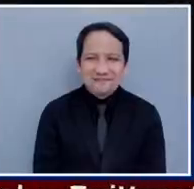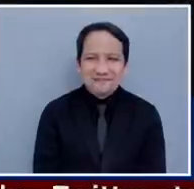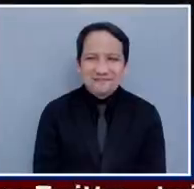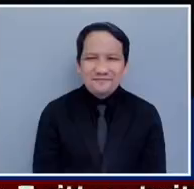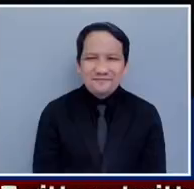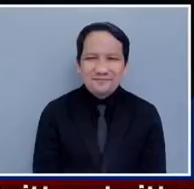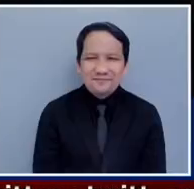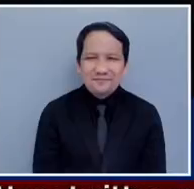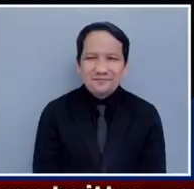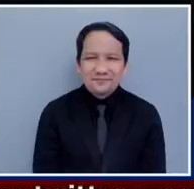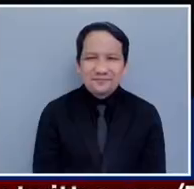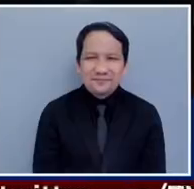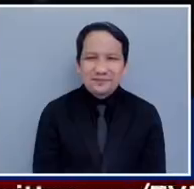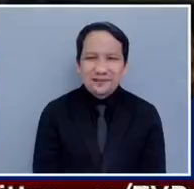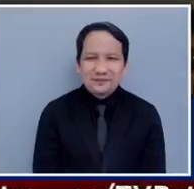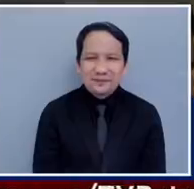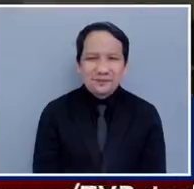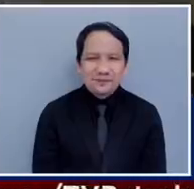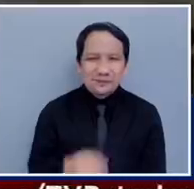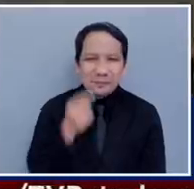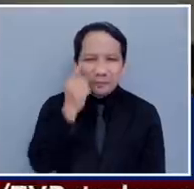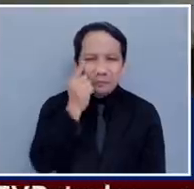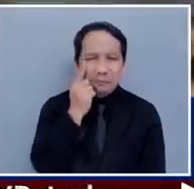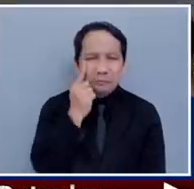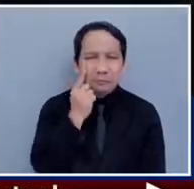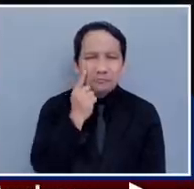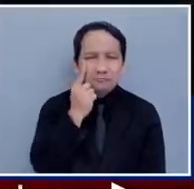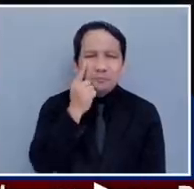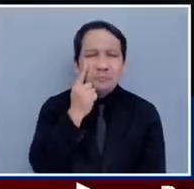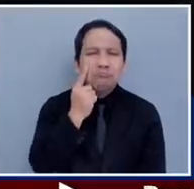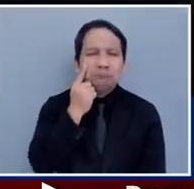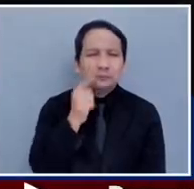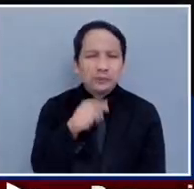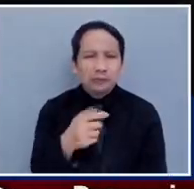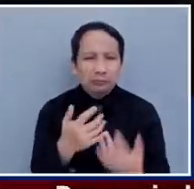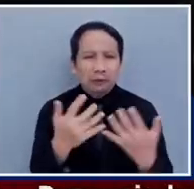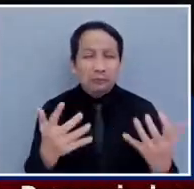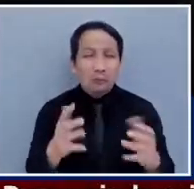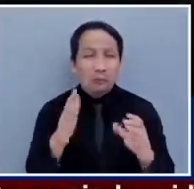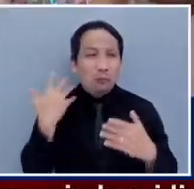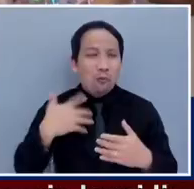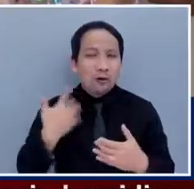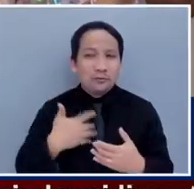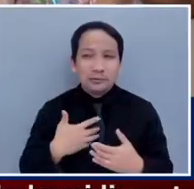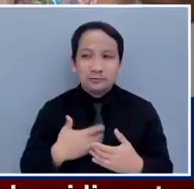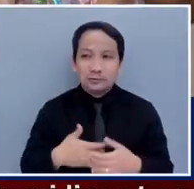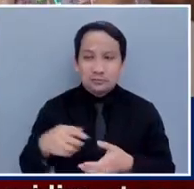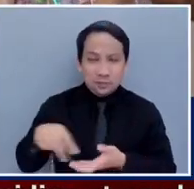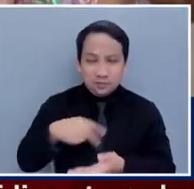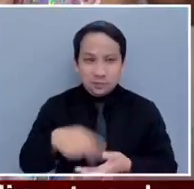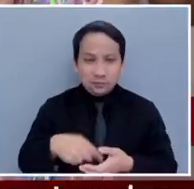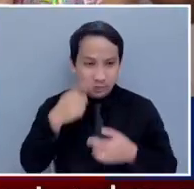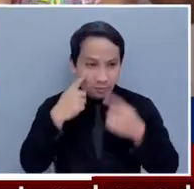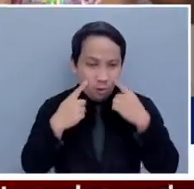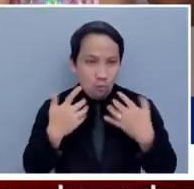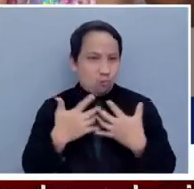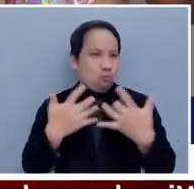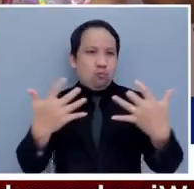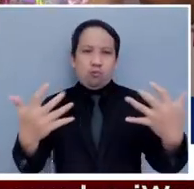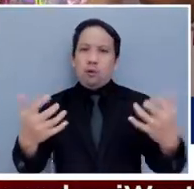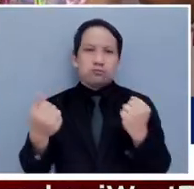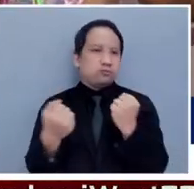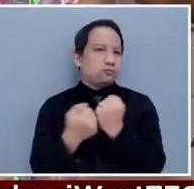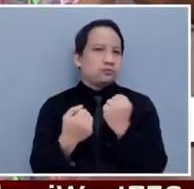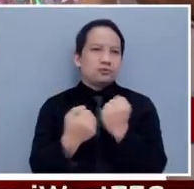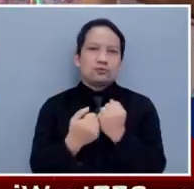Namumuuna po yung luha namin sa bawat cheer po ng tao. Alam mo yung fierce yung kanta pero paiyak na po kami. Yung Blooms, grabe yung suporta nila. And even